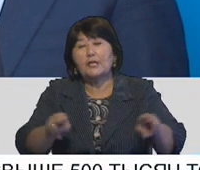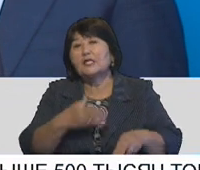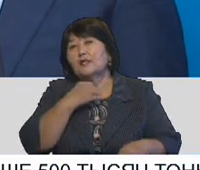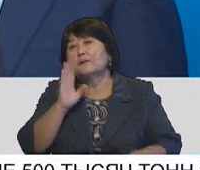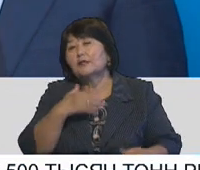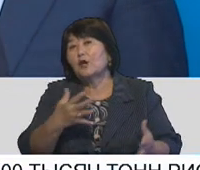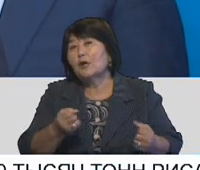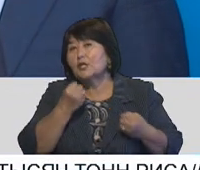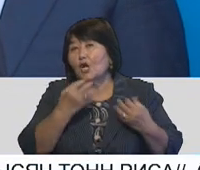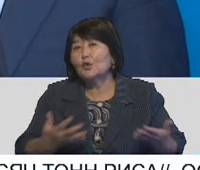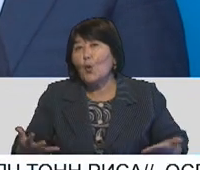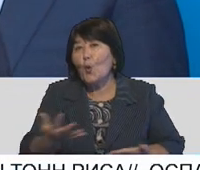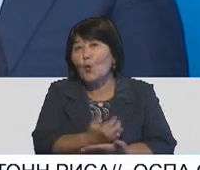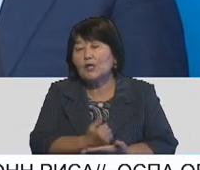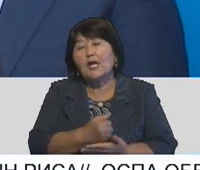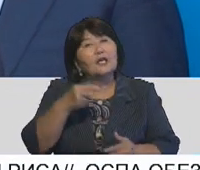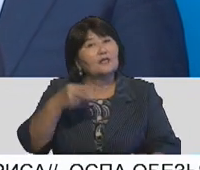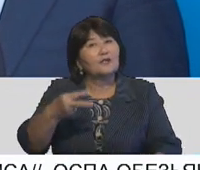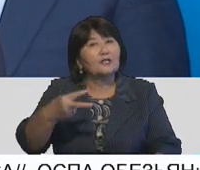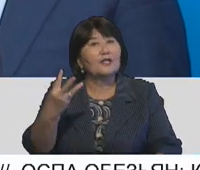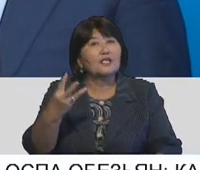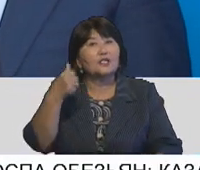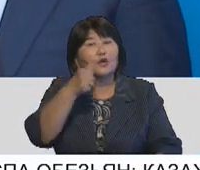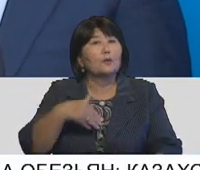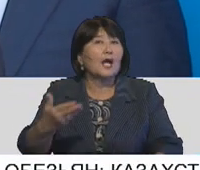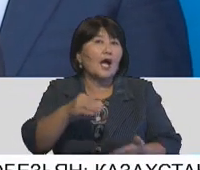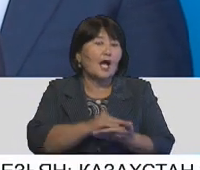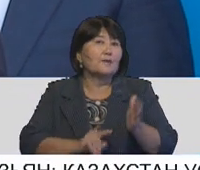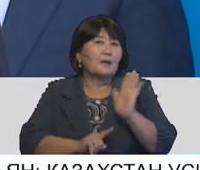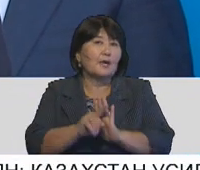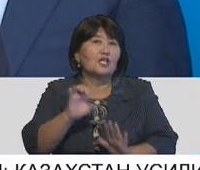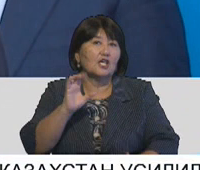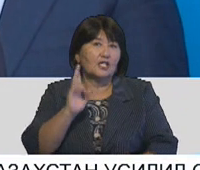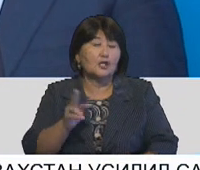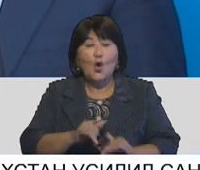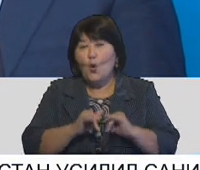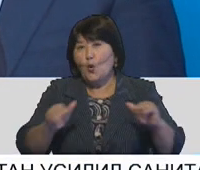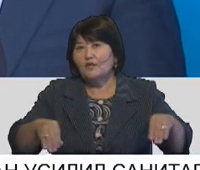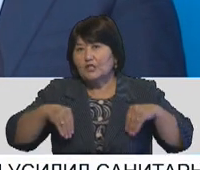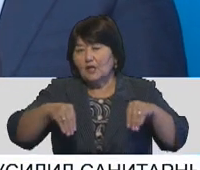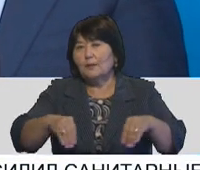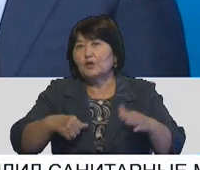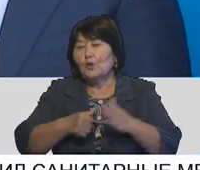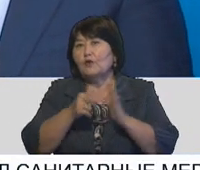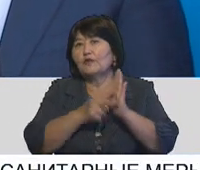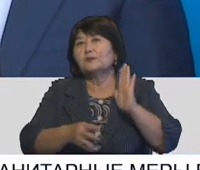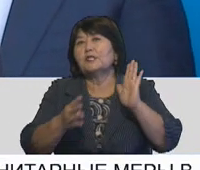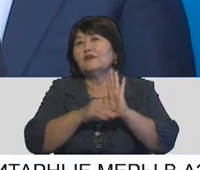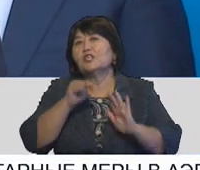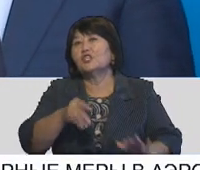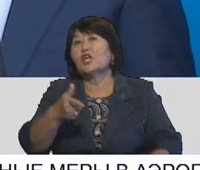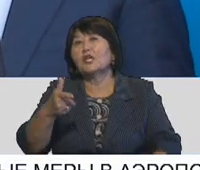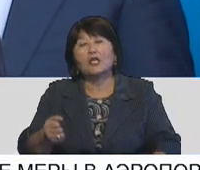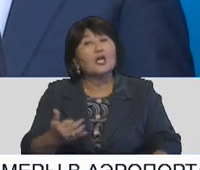воды мы получили хороший урожай в 203 году на риск увеличили посевы до 89.000 гектаров